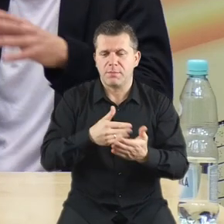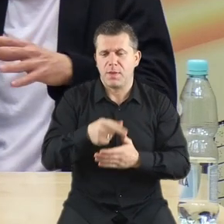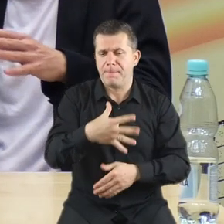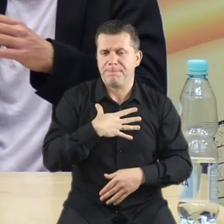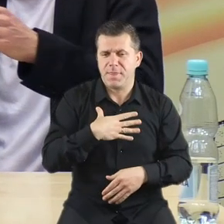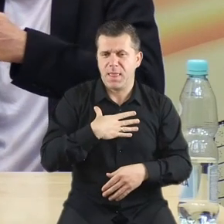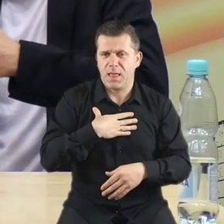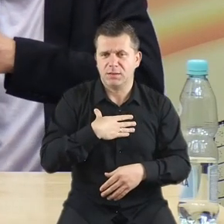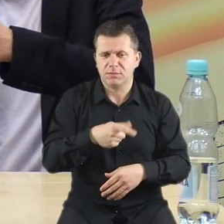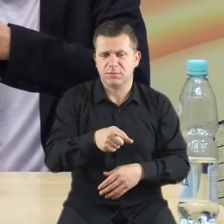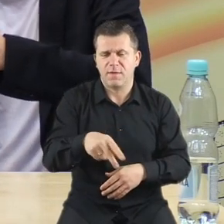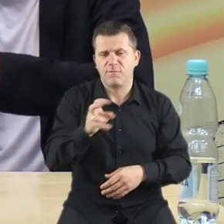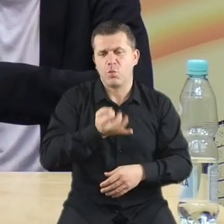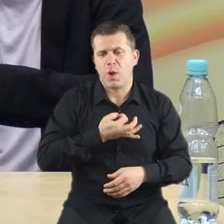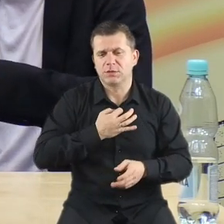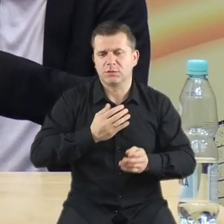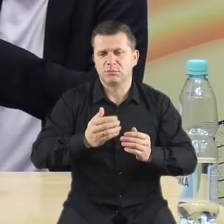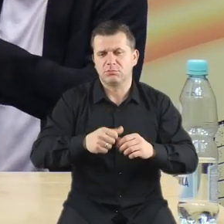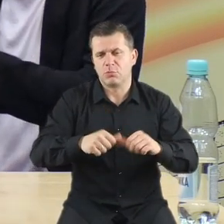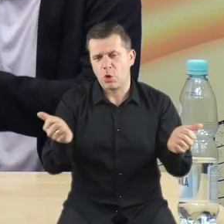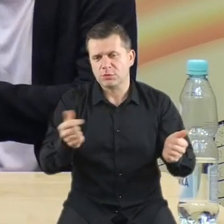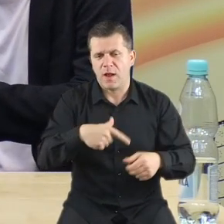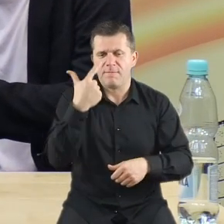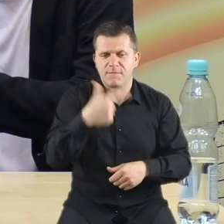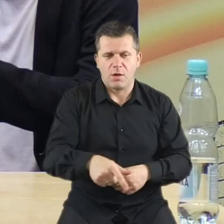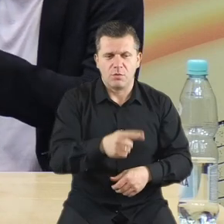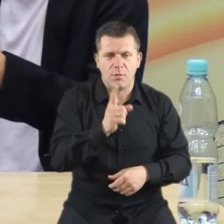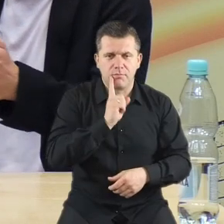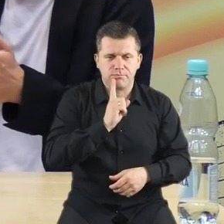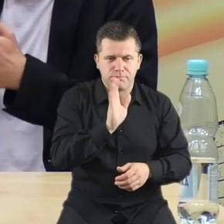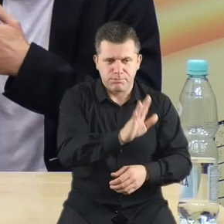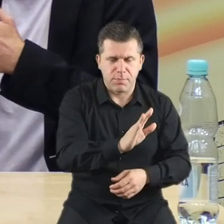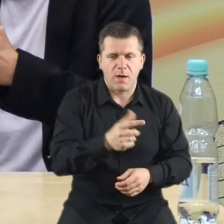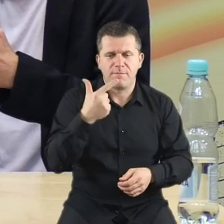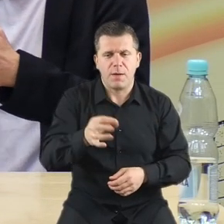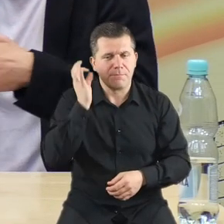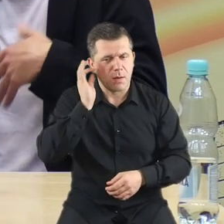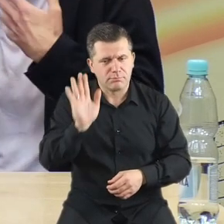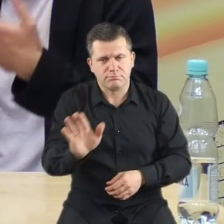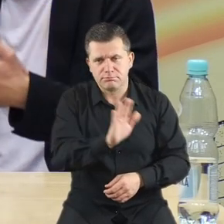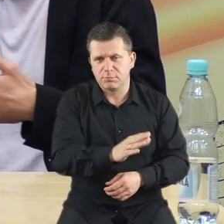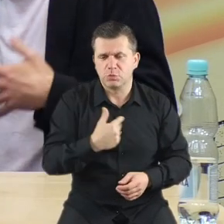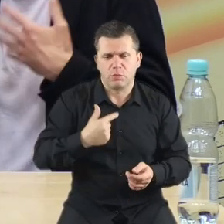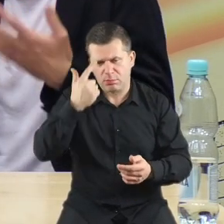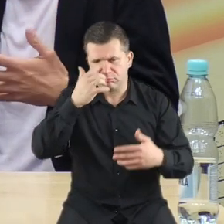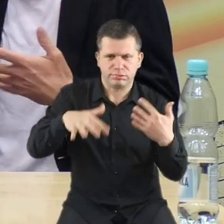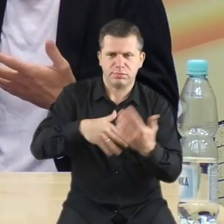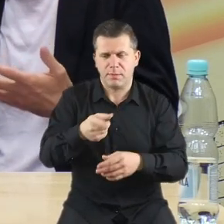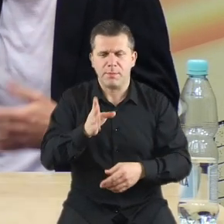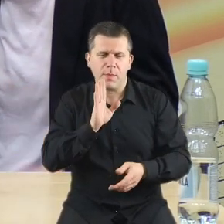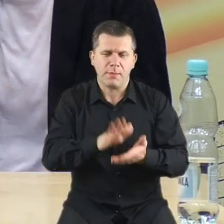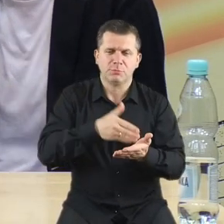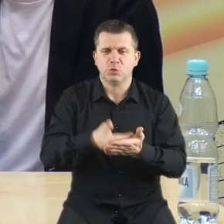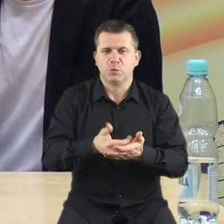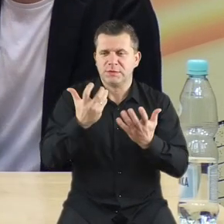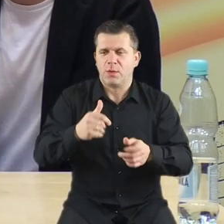się rozstają i on spędza 2 tygodnie z swoją panią, 2 tygodnie z panem, czyli taki rozdarty. No tego typu chciałem się wesprzeć